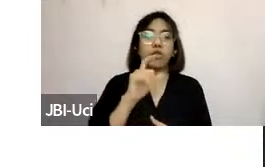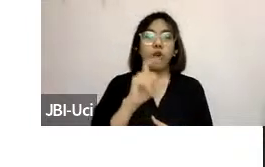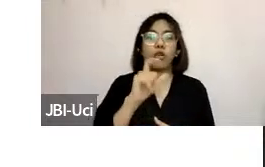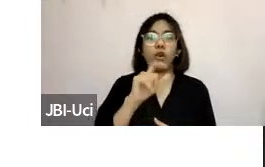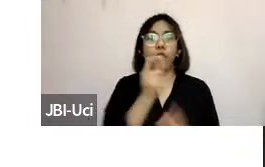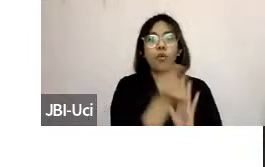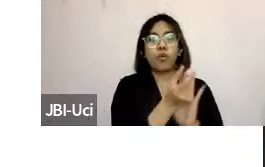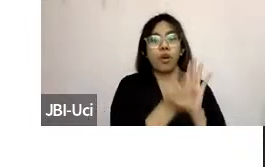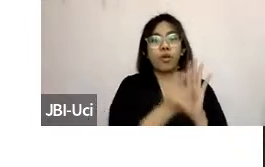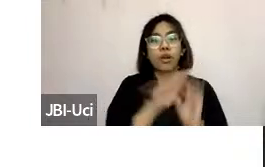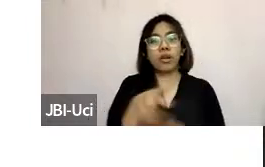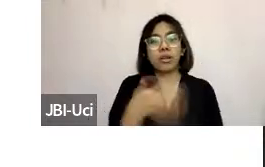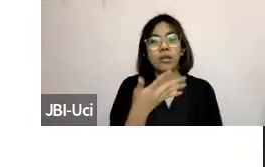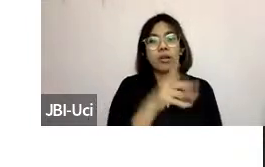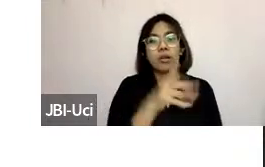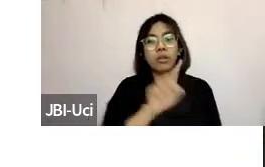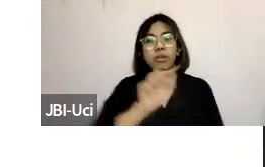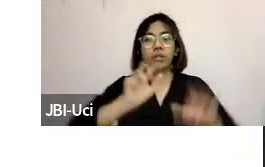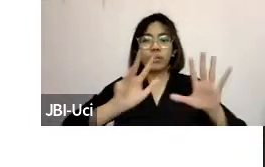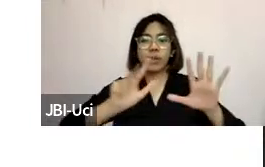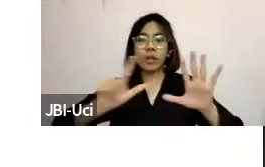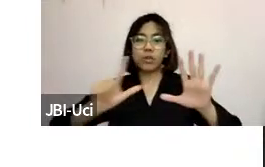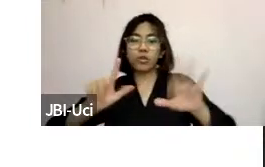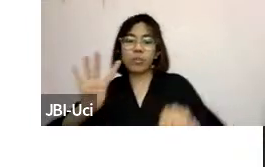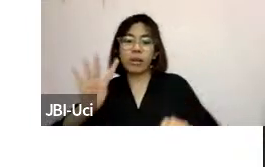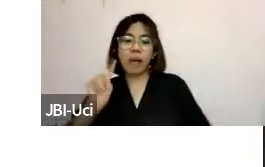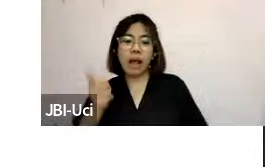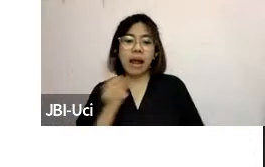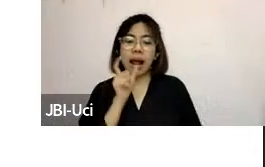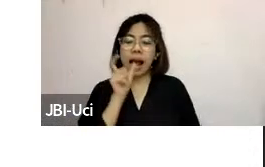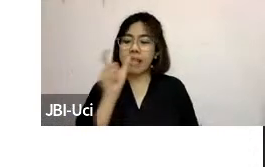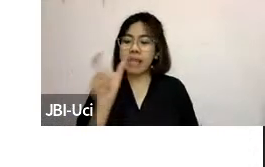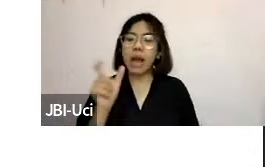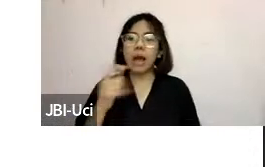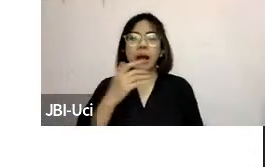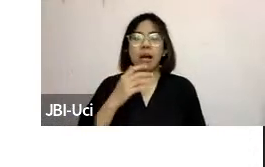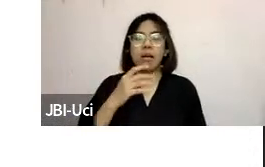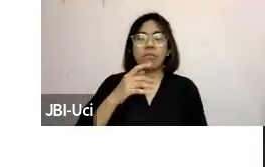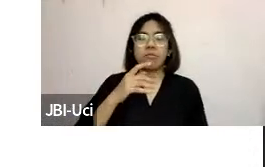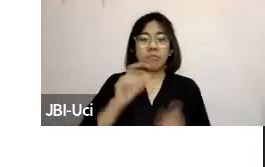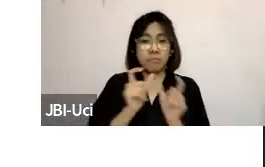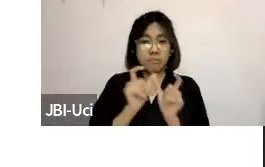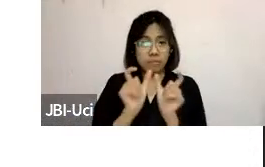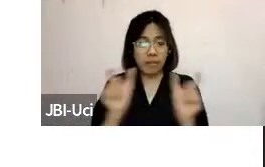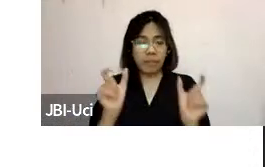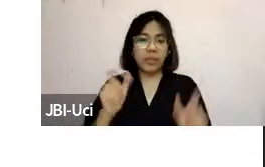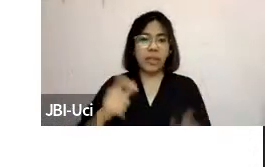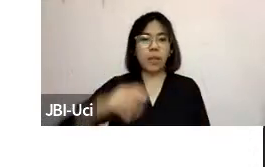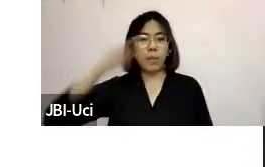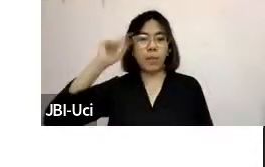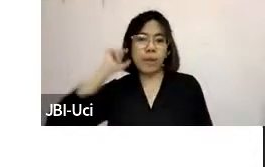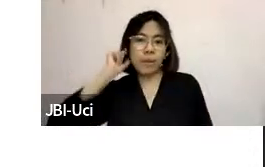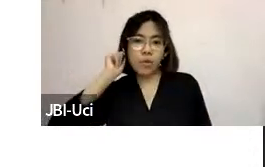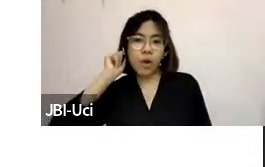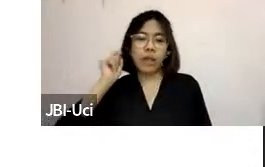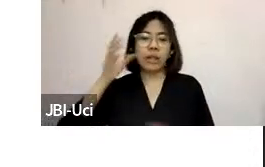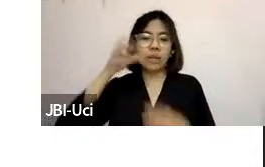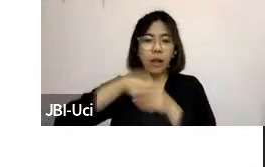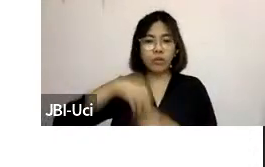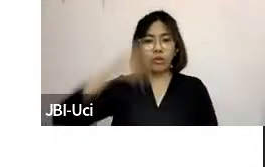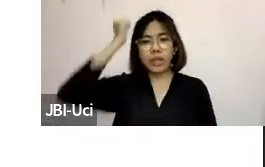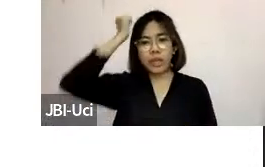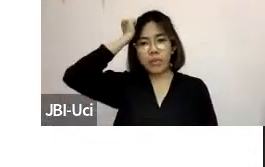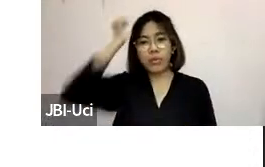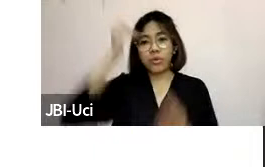perempuan adalah ibu rumah tangga dan laki-laki adalah kepala rumah tangga itu yaitu